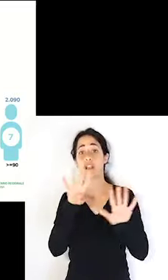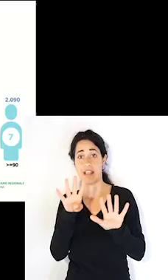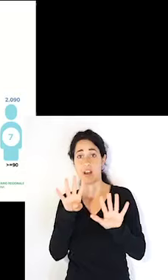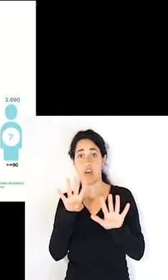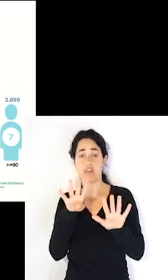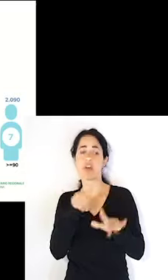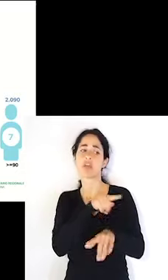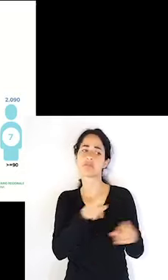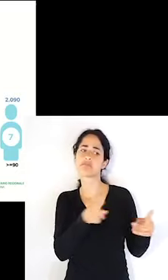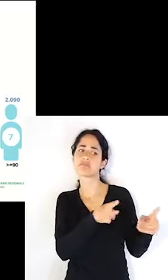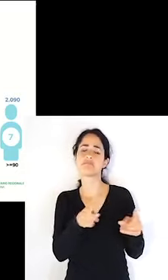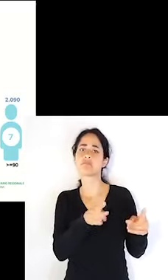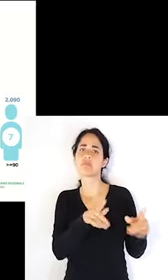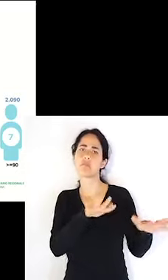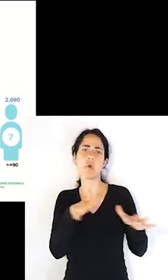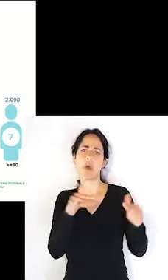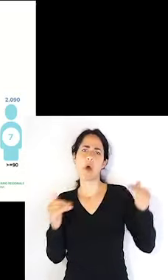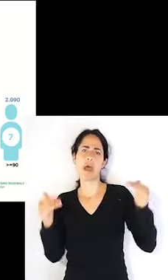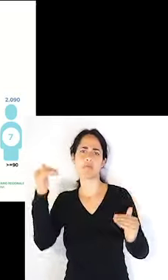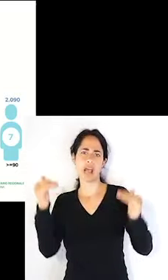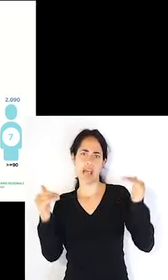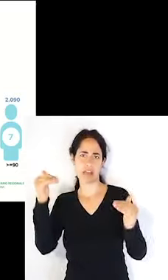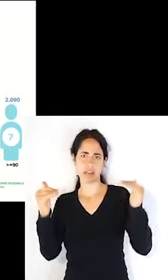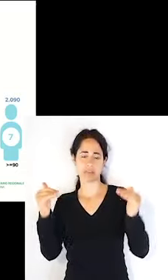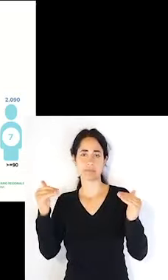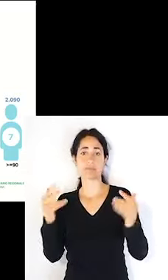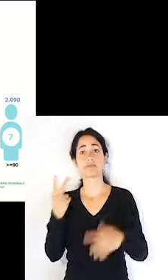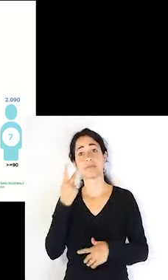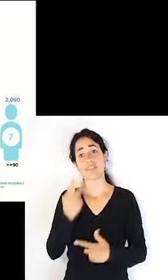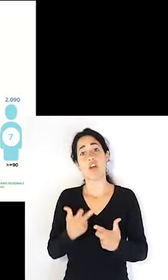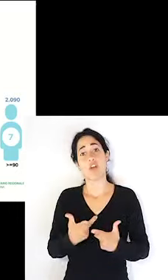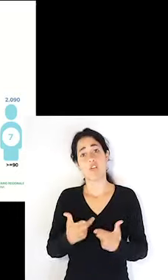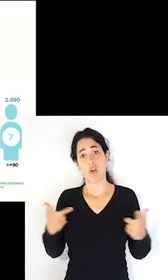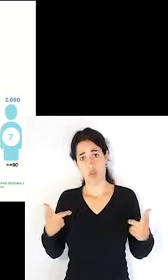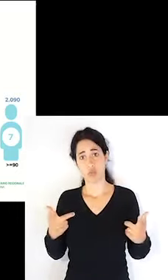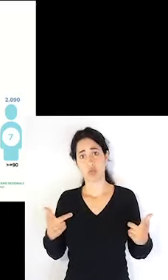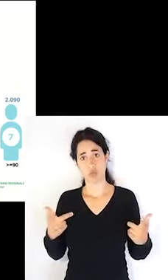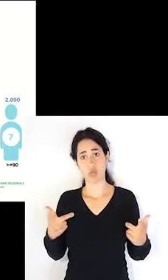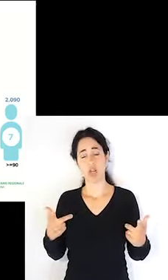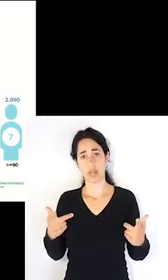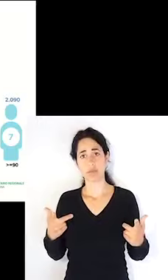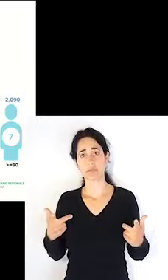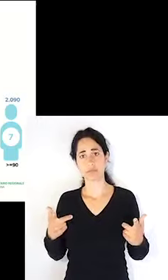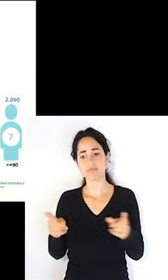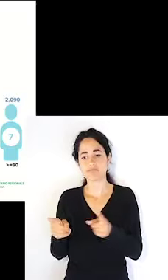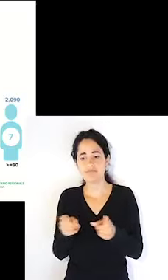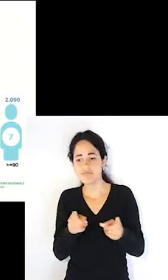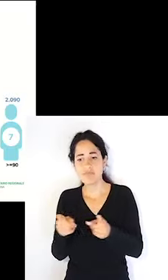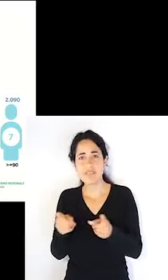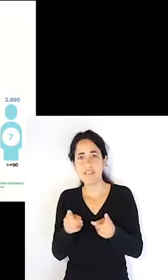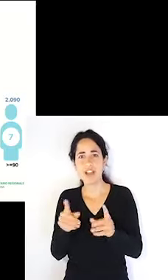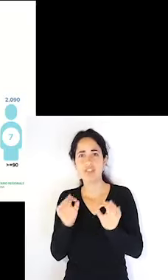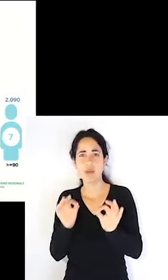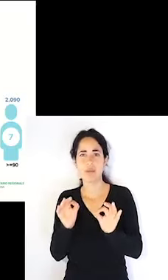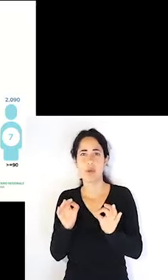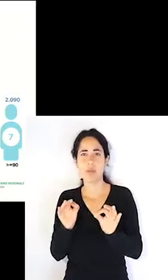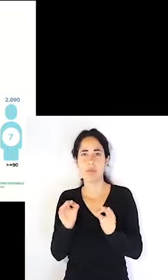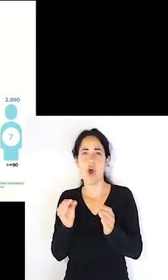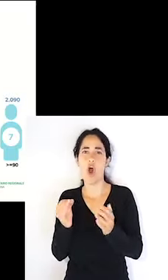che sono più o meno alla pari. Per fortuna la fascia più,